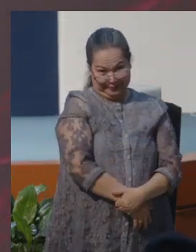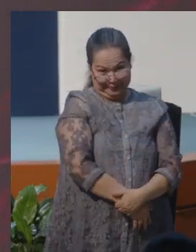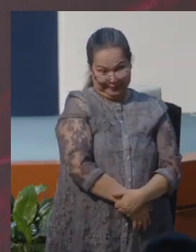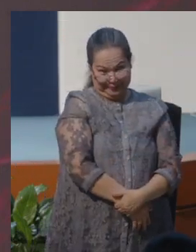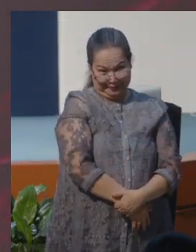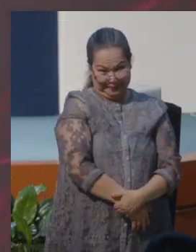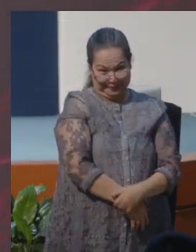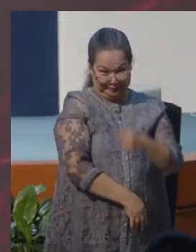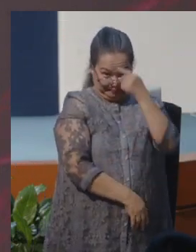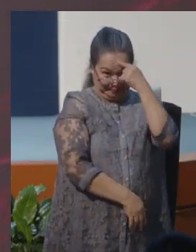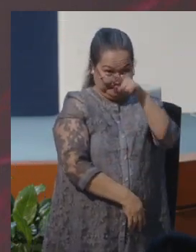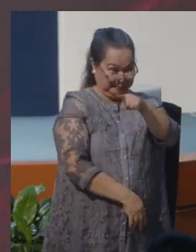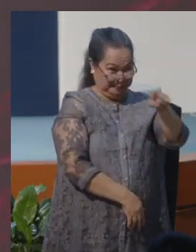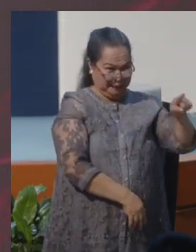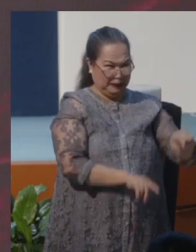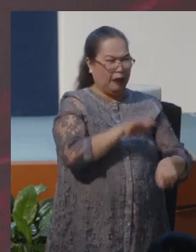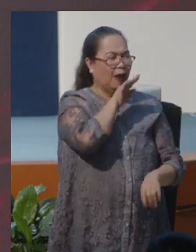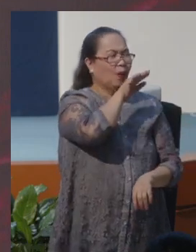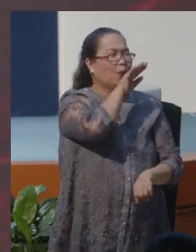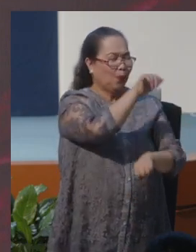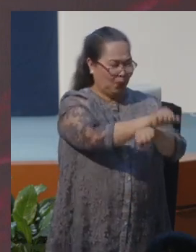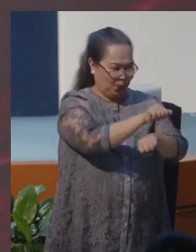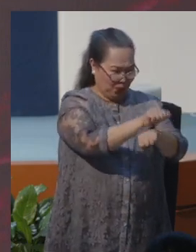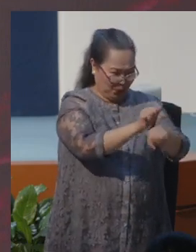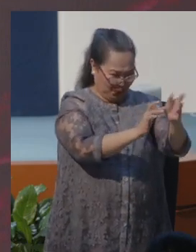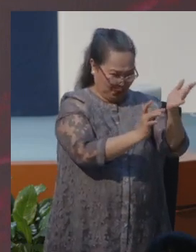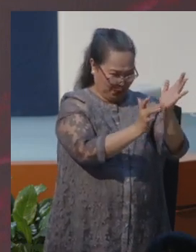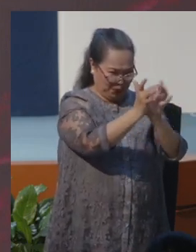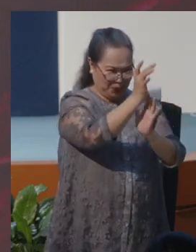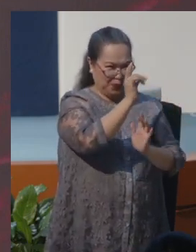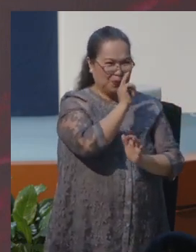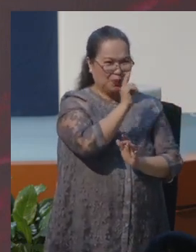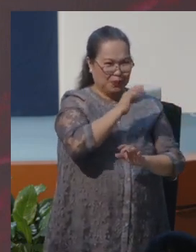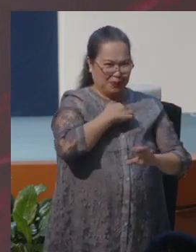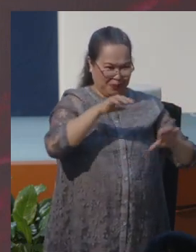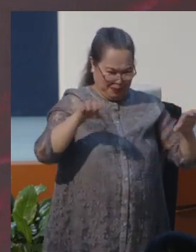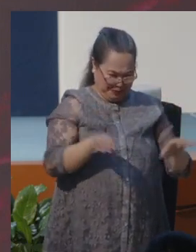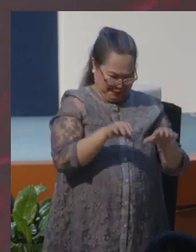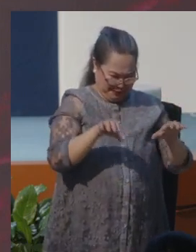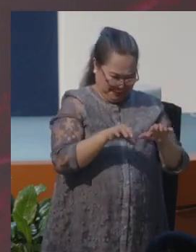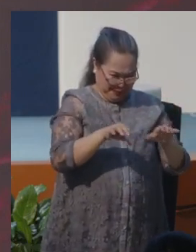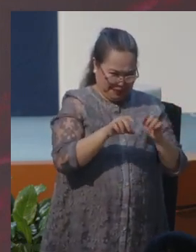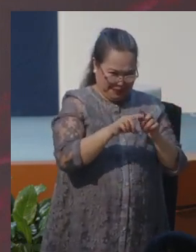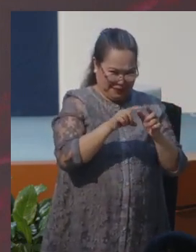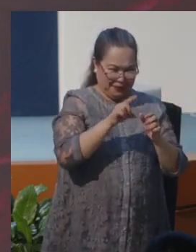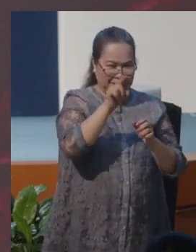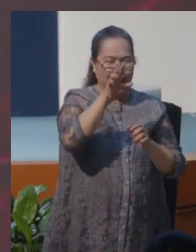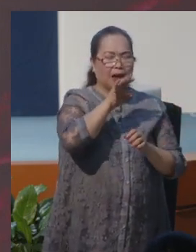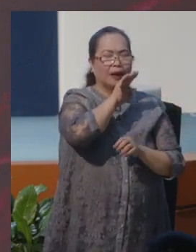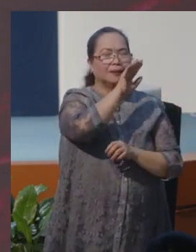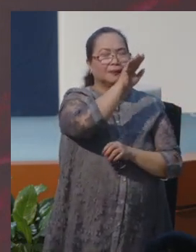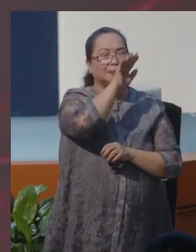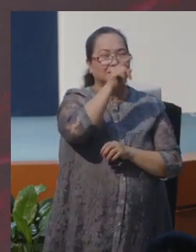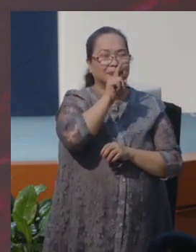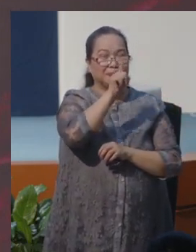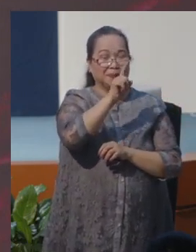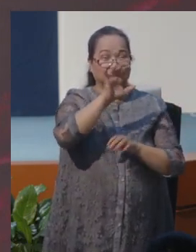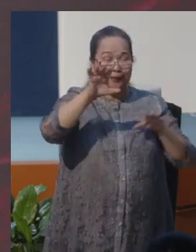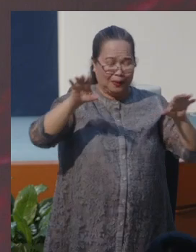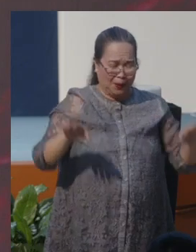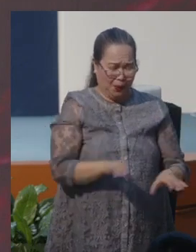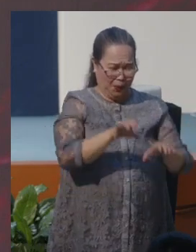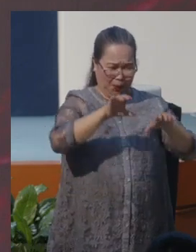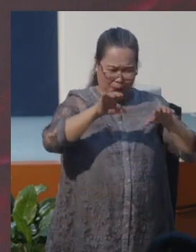For this I toil, sabi niya. For this I work to the point of exhaustion. Yung po ang ibig sabihin ng word na